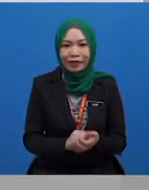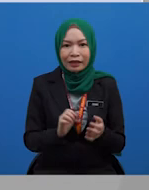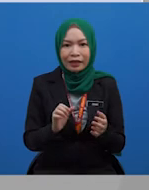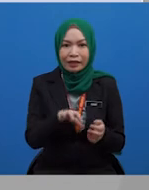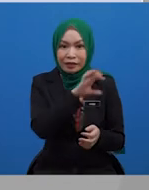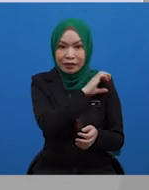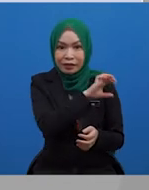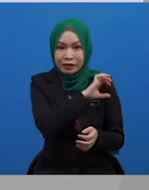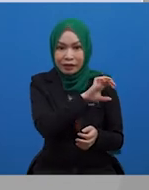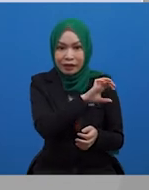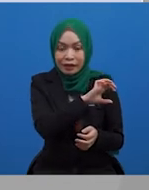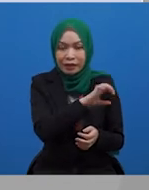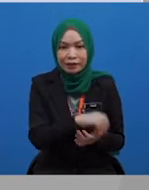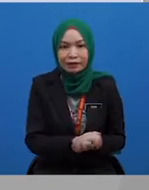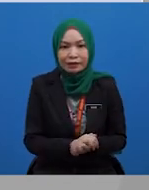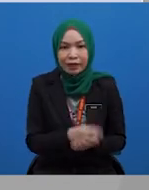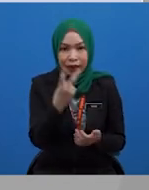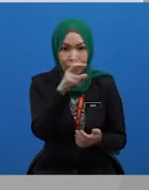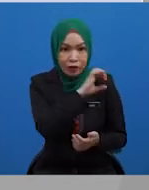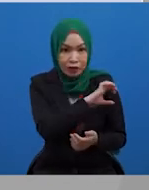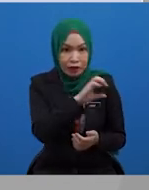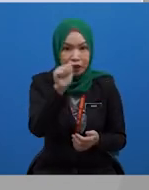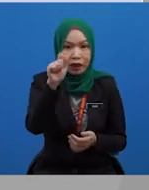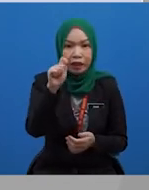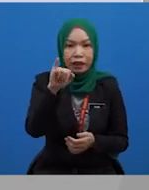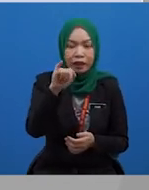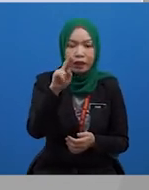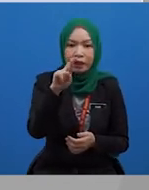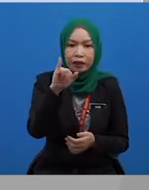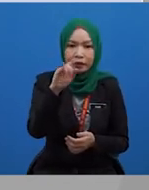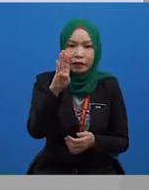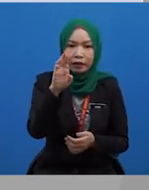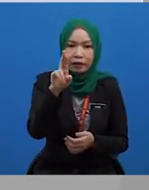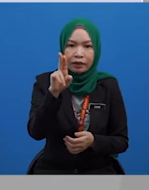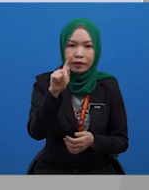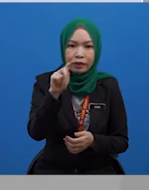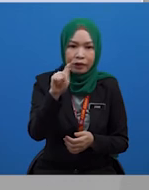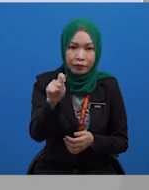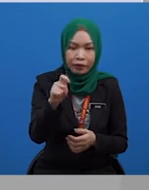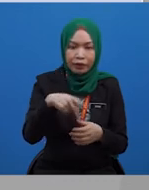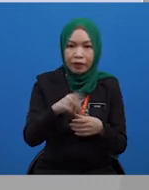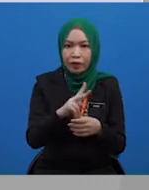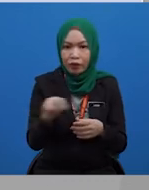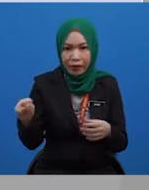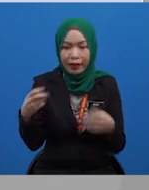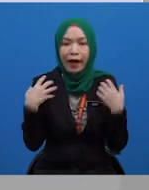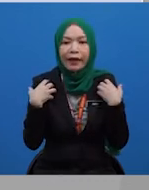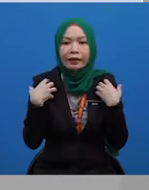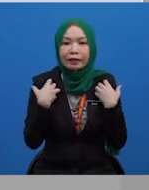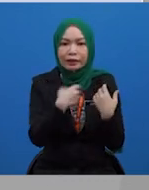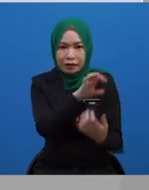Pertama, atribut produk, di mana huraiannya merupakan ciri-ciri yang